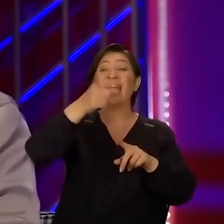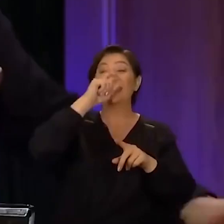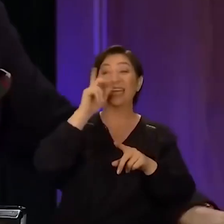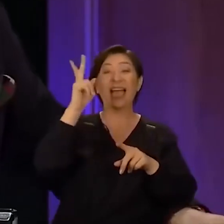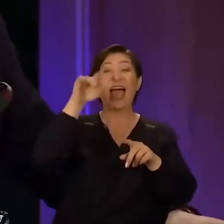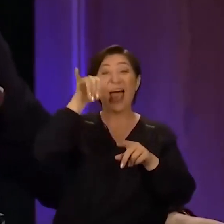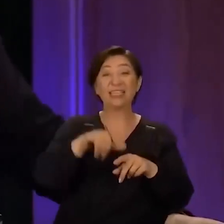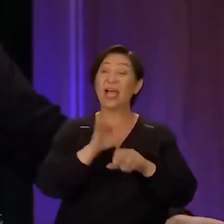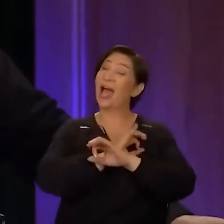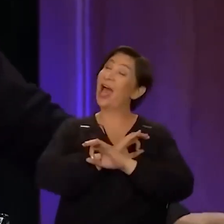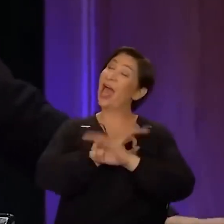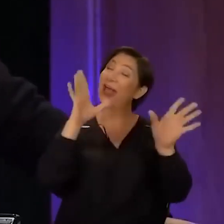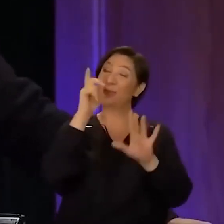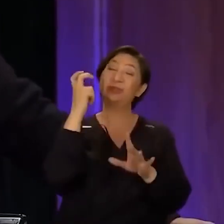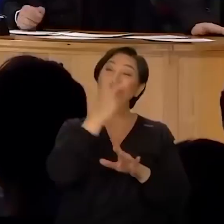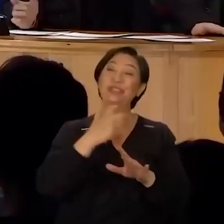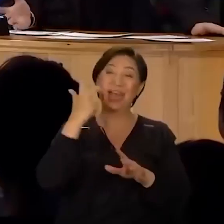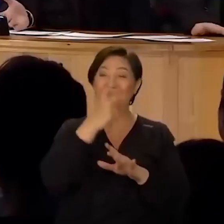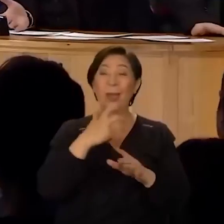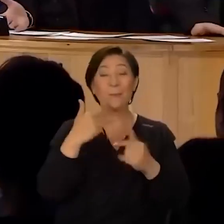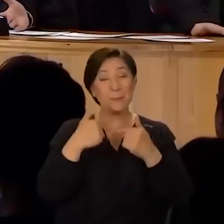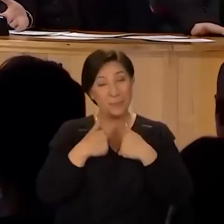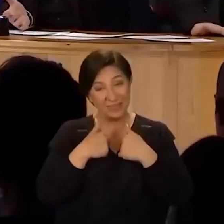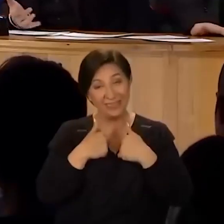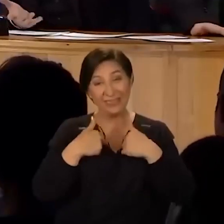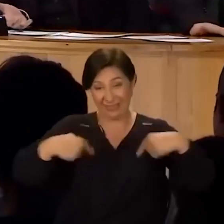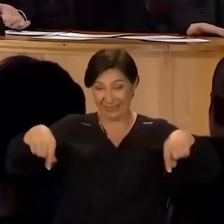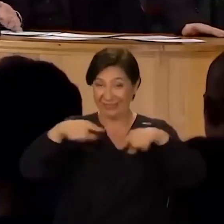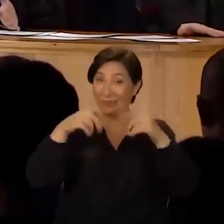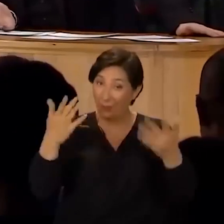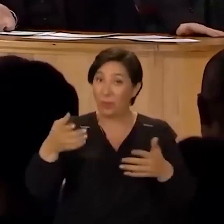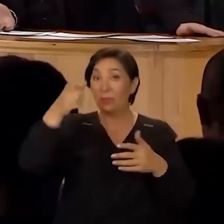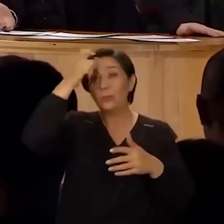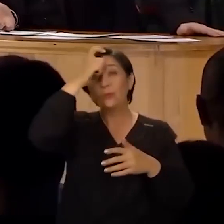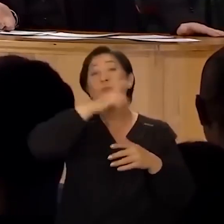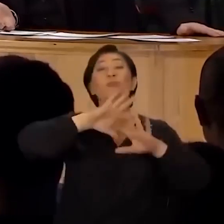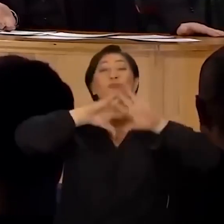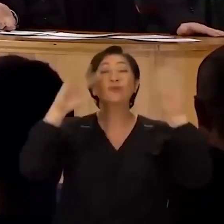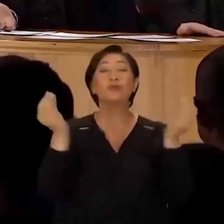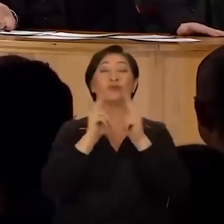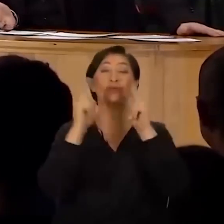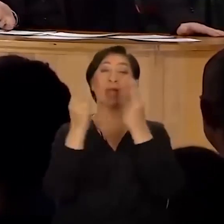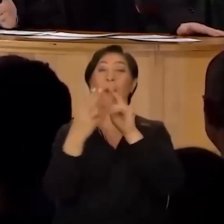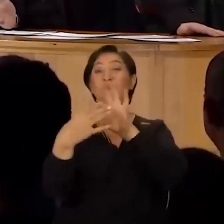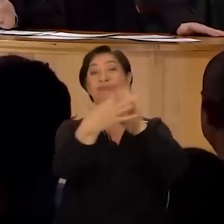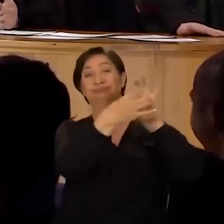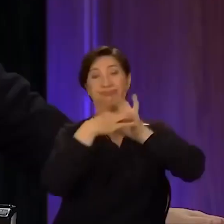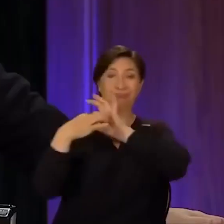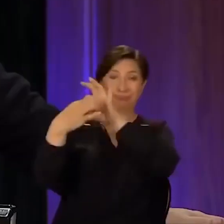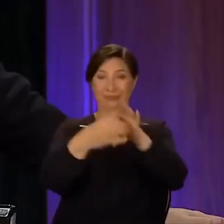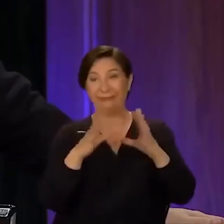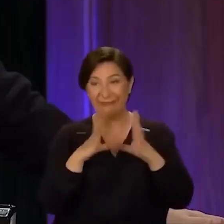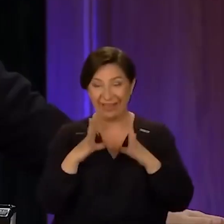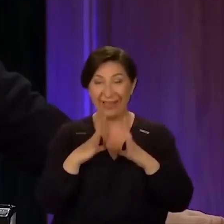hakkında nefis göster çok birisi Tabii Türkiye bütün dünyaya en Ne oldu biliyorsunuz